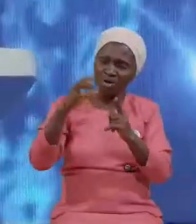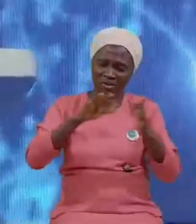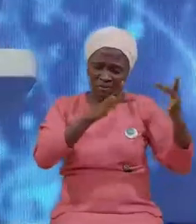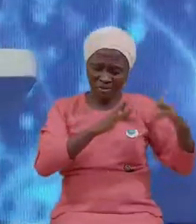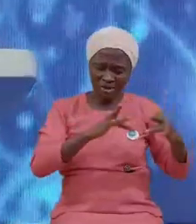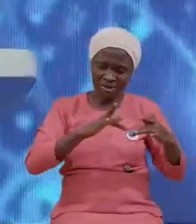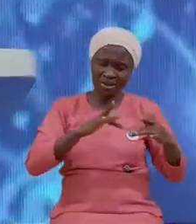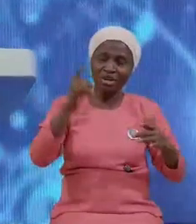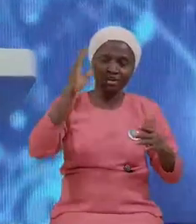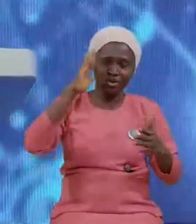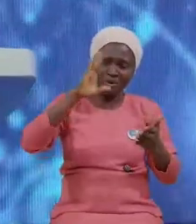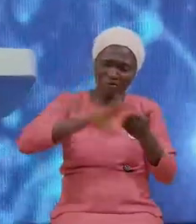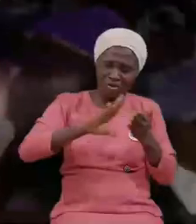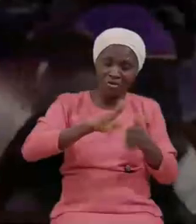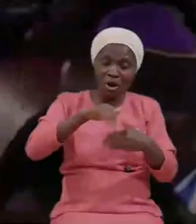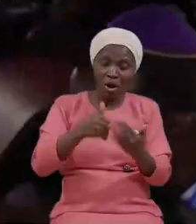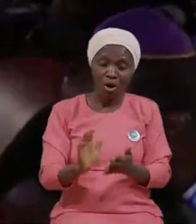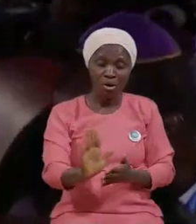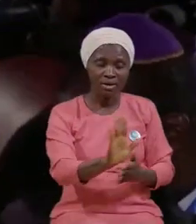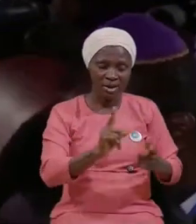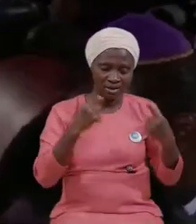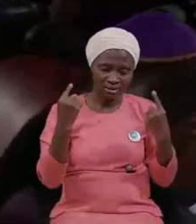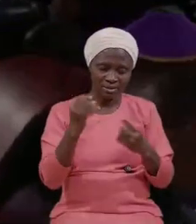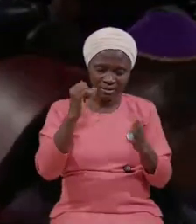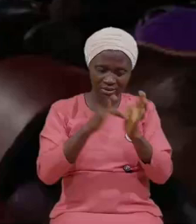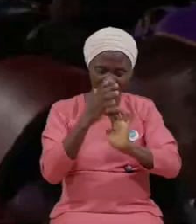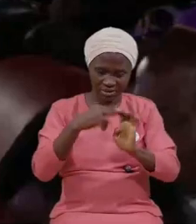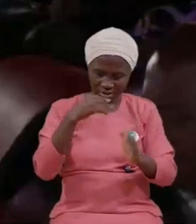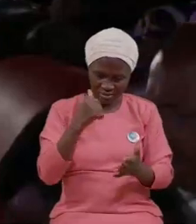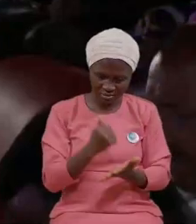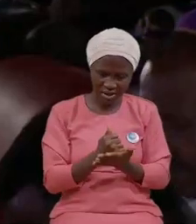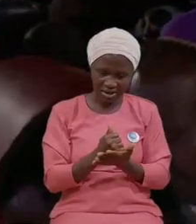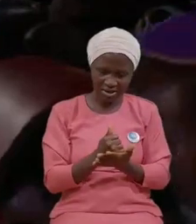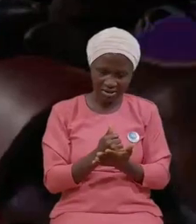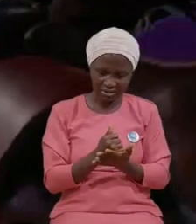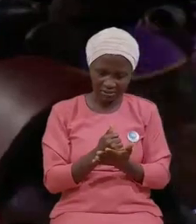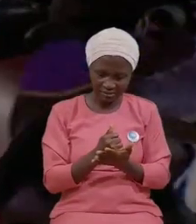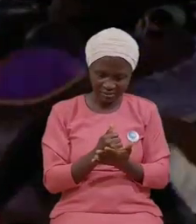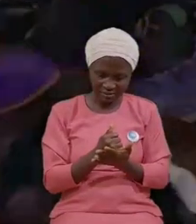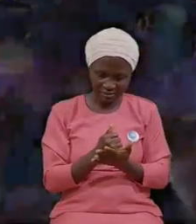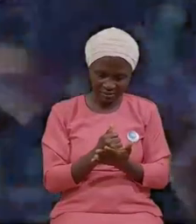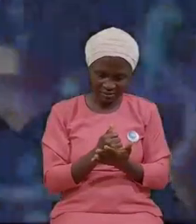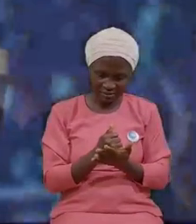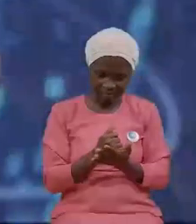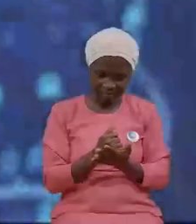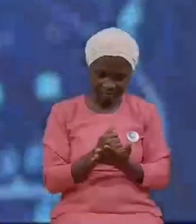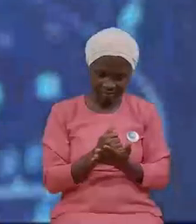Je prie que dans ta compassion, dans ton amour, pardonne leurs péchés au nom de Jésus.